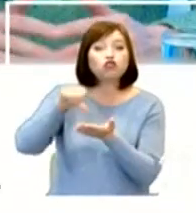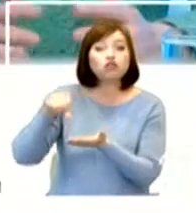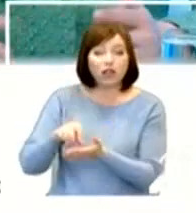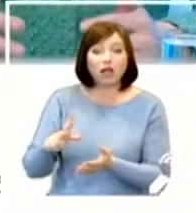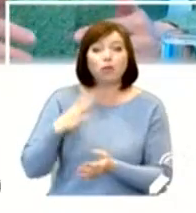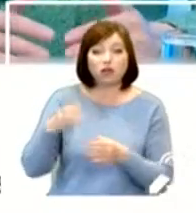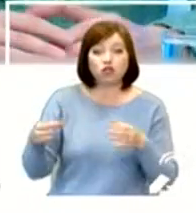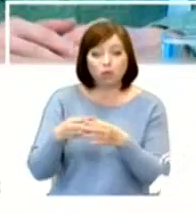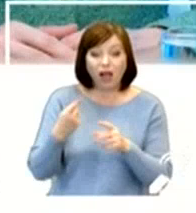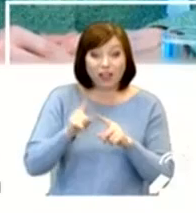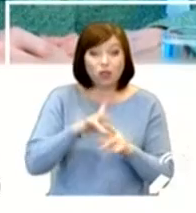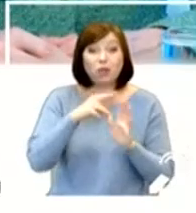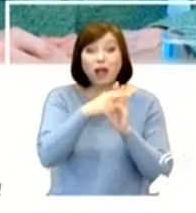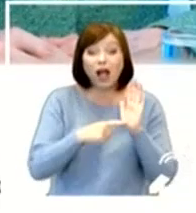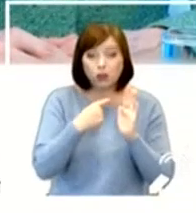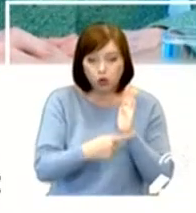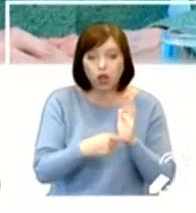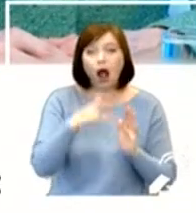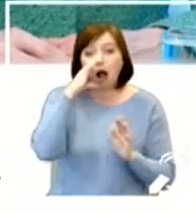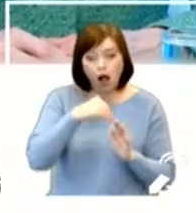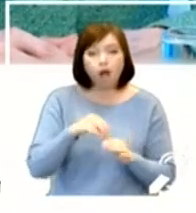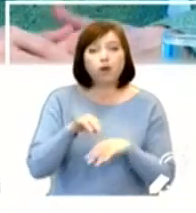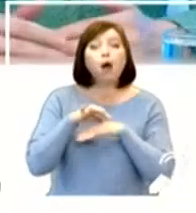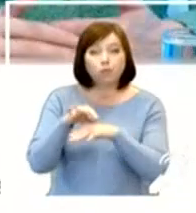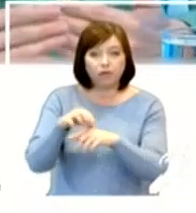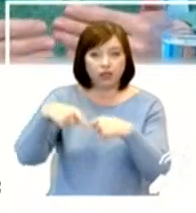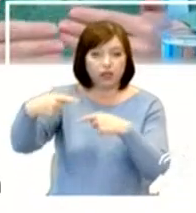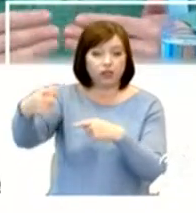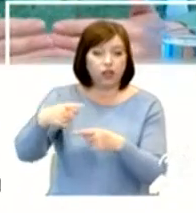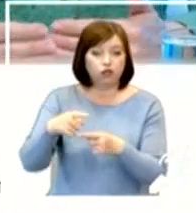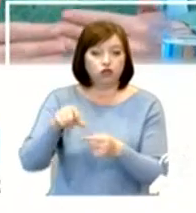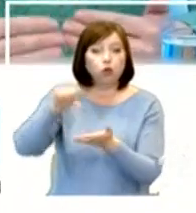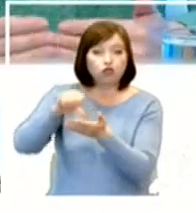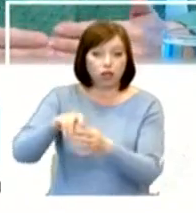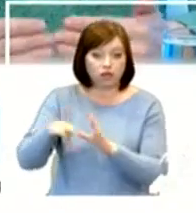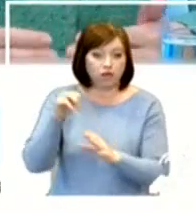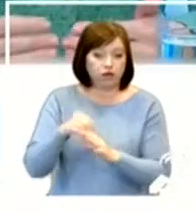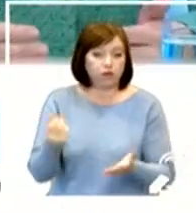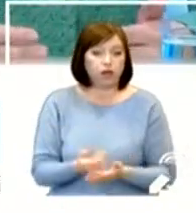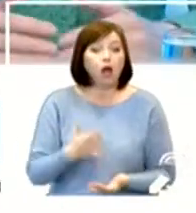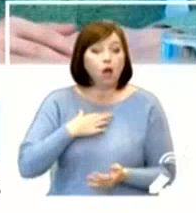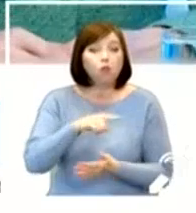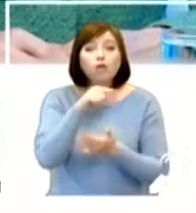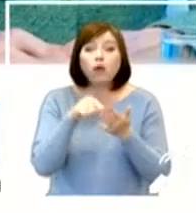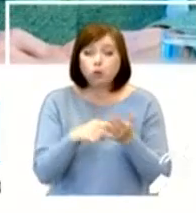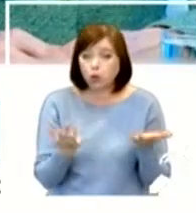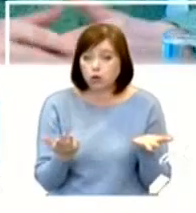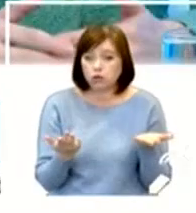fostului partid Șor scos în afara legii să candideze la alegerile locale. Întrebarea mea către cei care